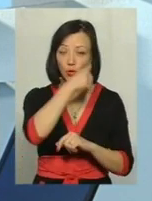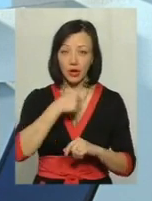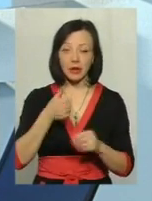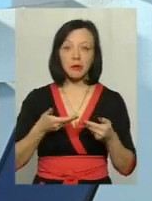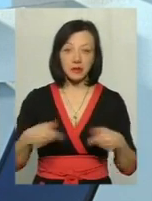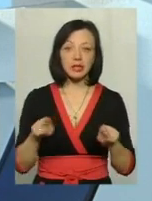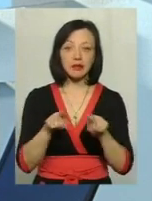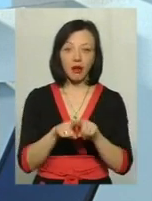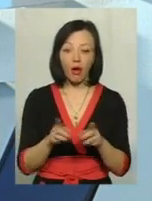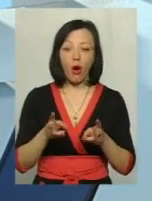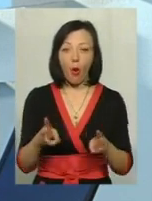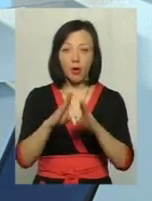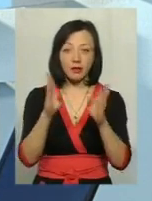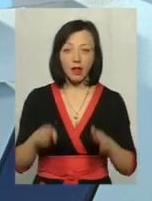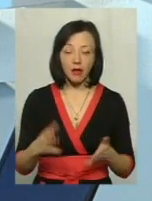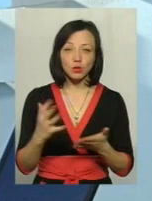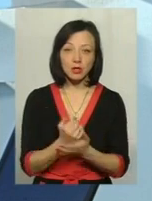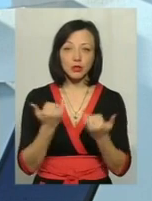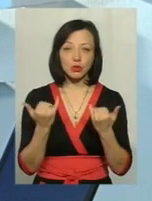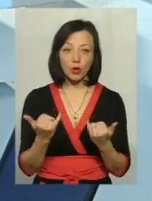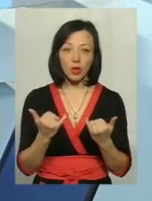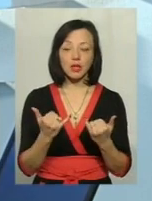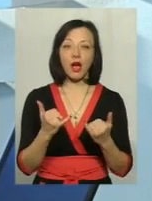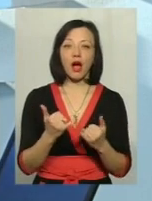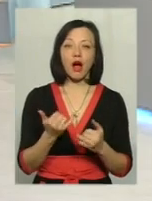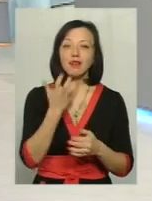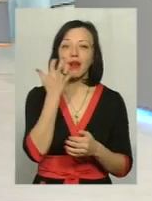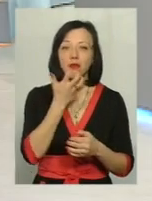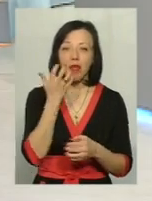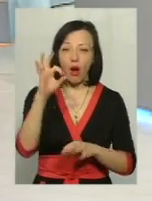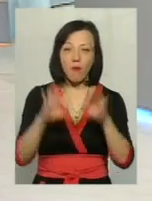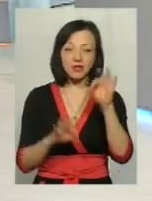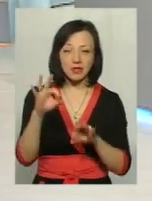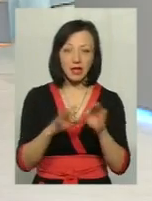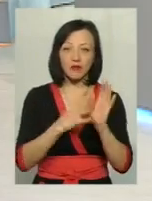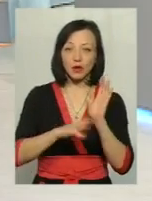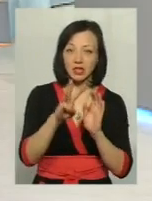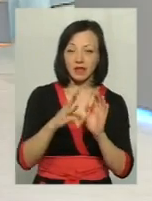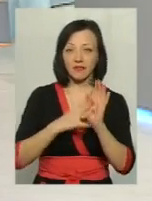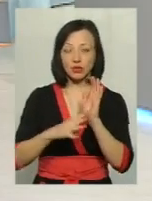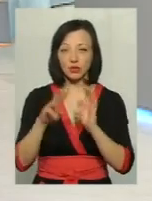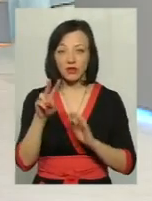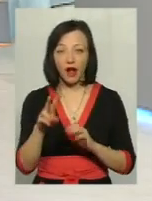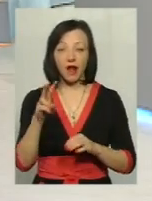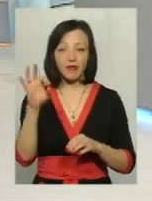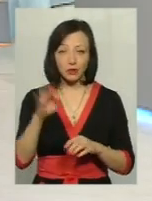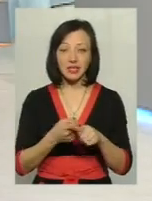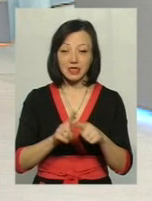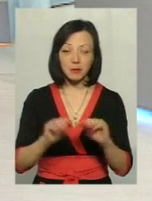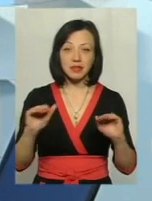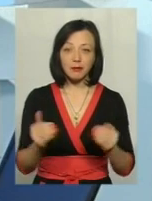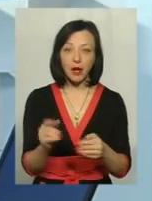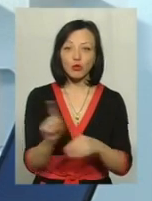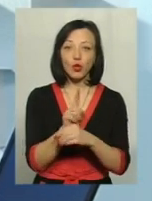на таких котлах досягли сьогодні коефіцієнта корисної дії 93-92%. Оце ми зменшимо питому